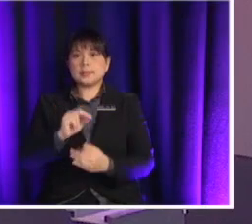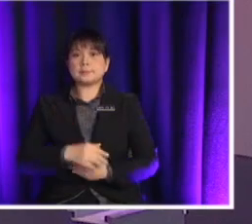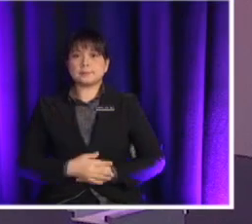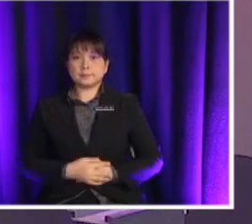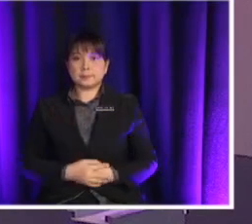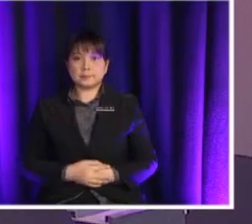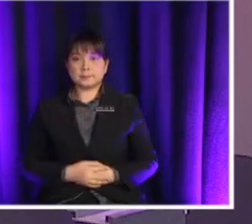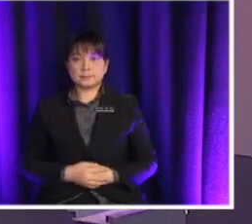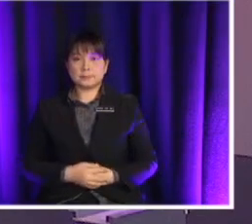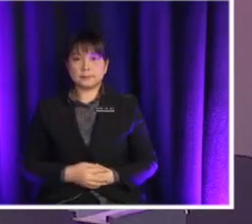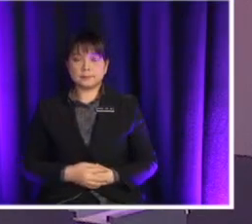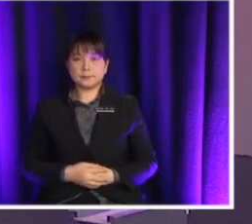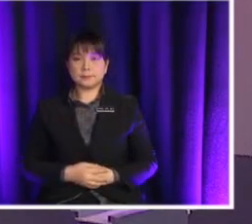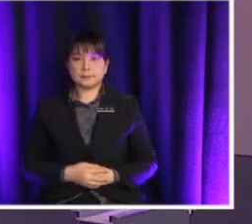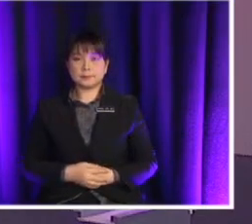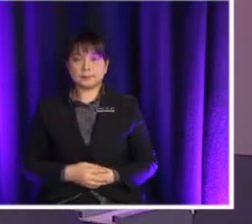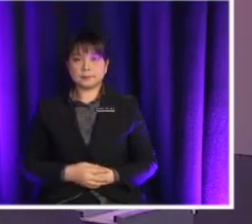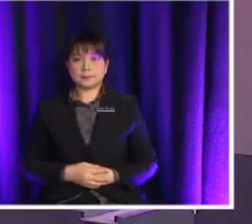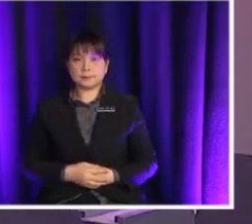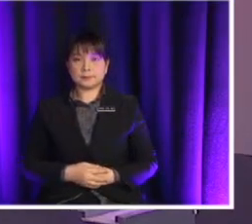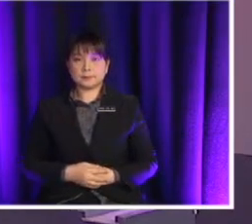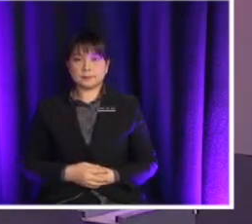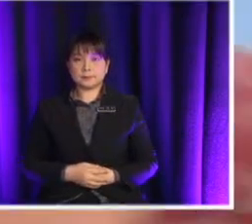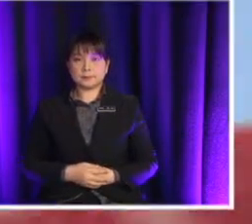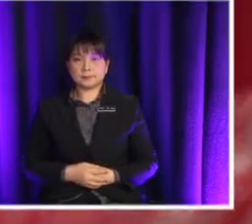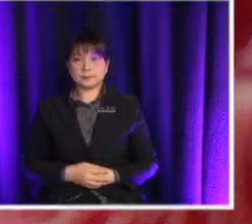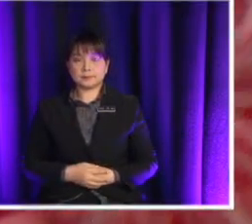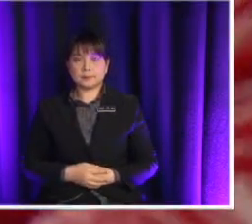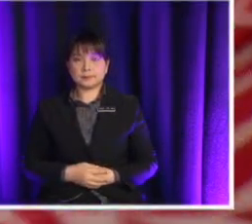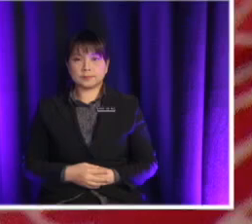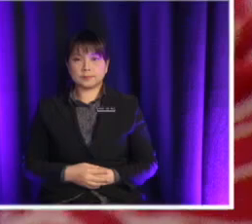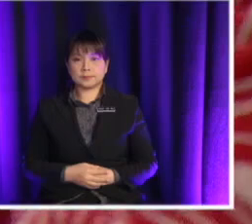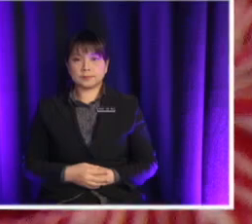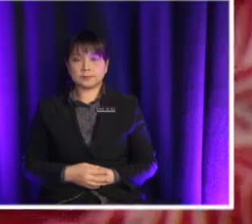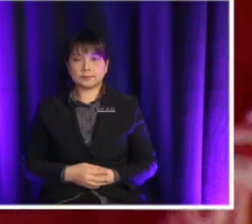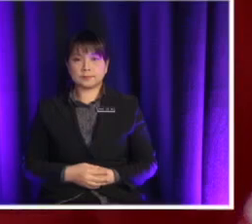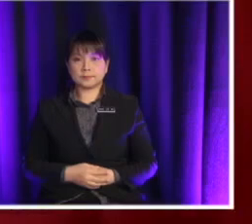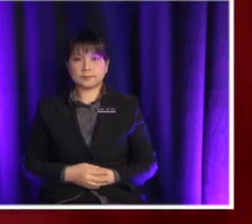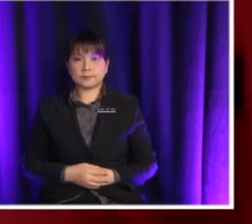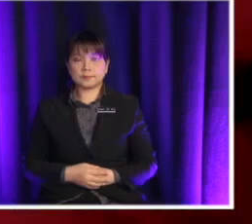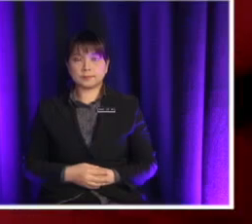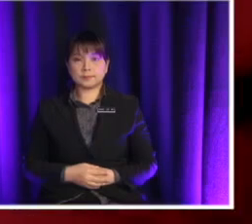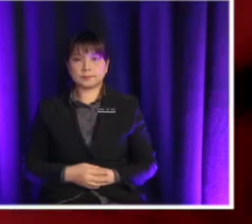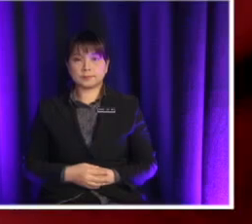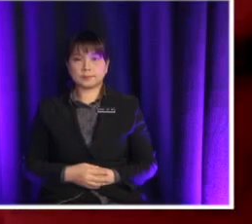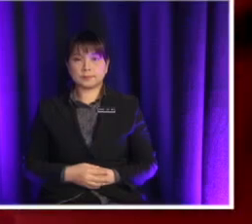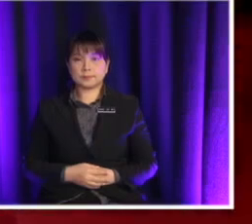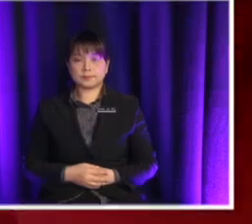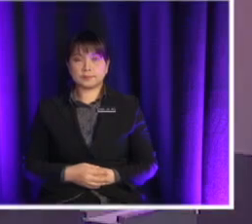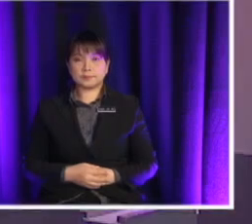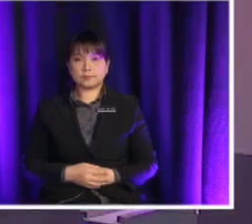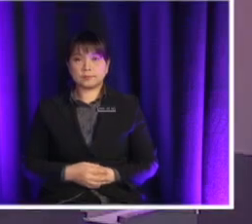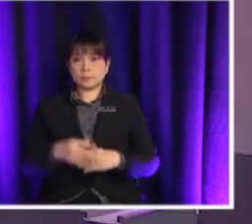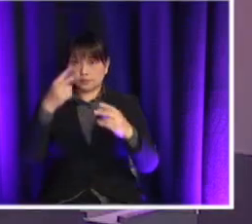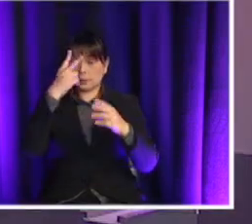pegangkan? Okey, kalau tak kita ambil sinilah Aiman, kita ambil jumper supaya nampak. Okey, kita ambil jumper di sini, kita letak kat sini Aiman.